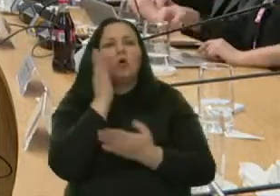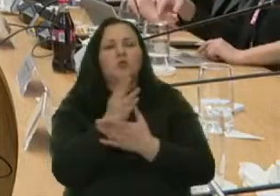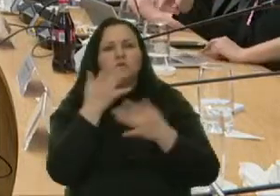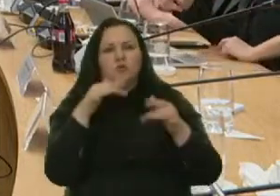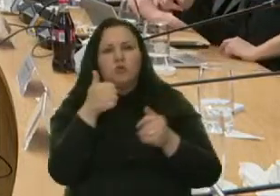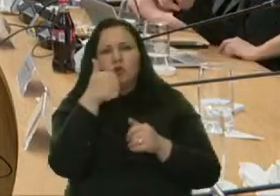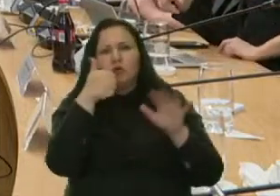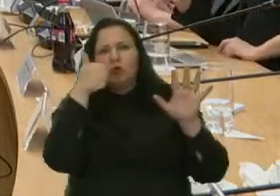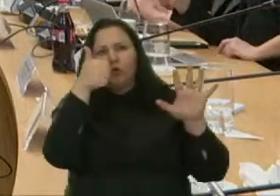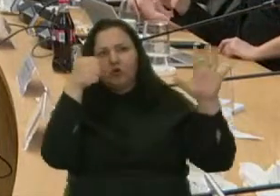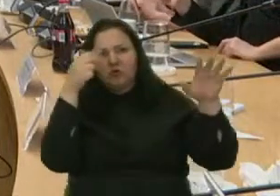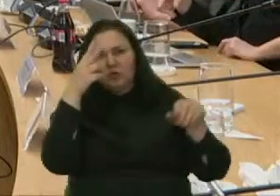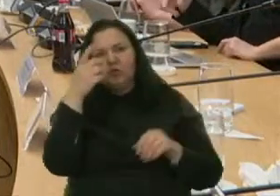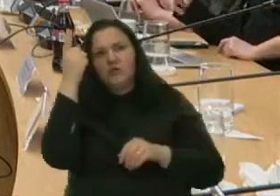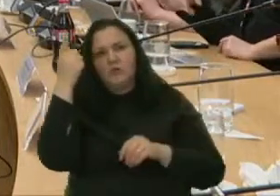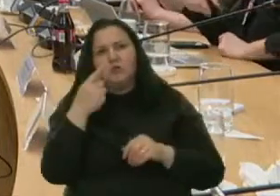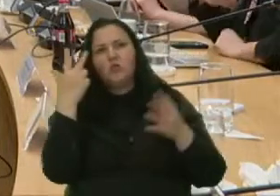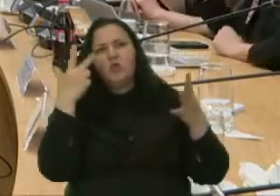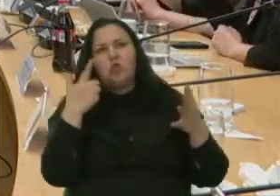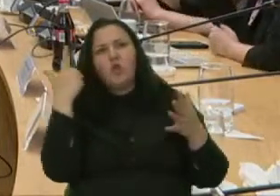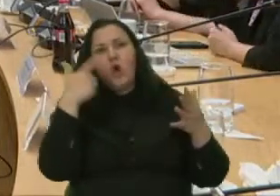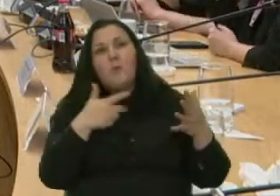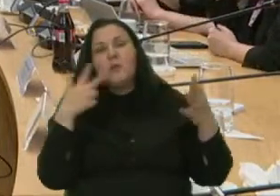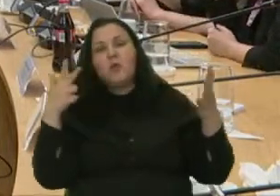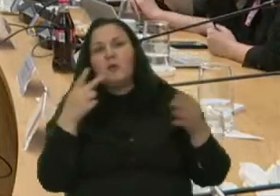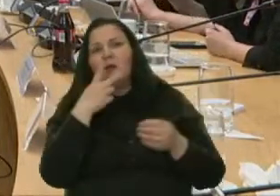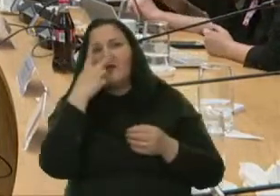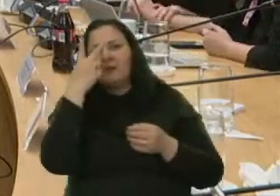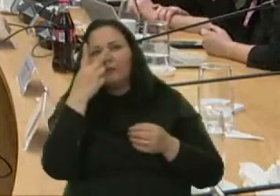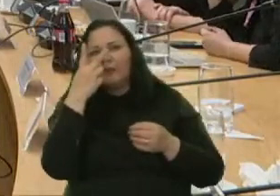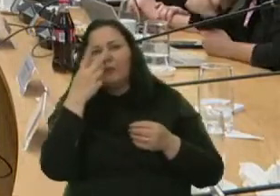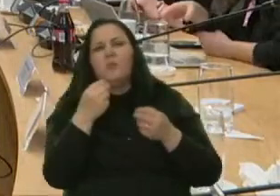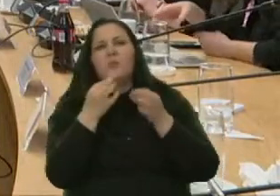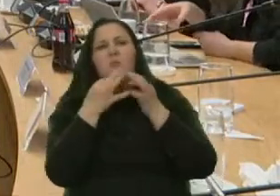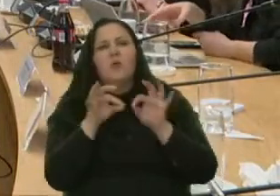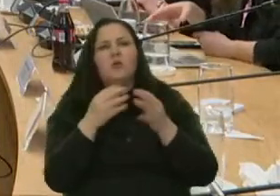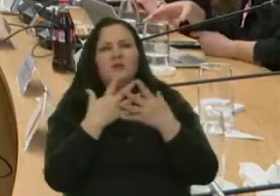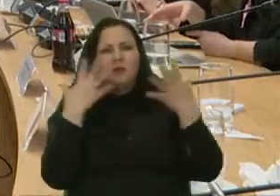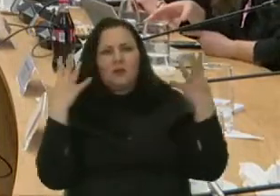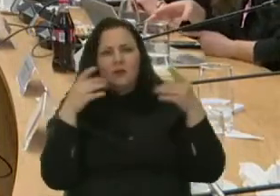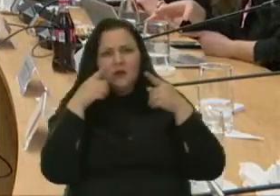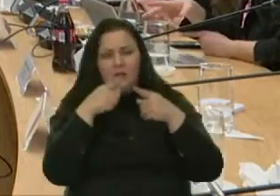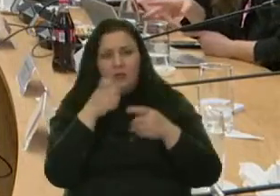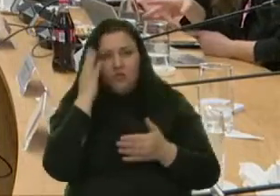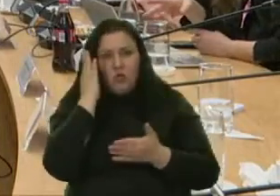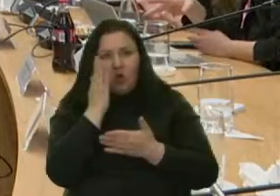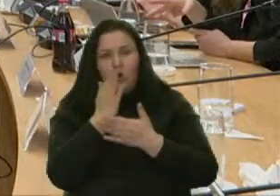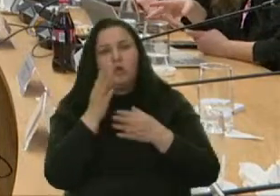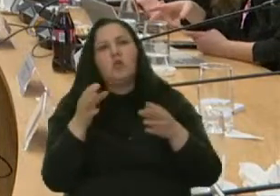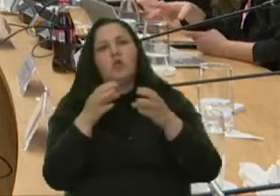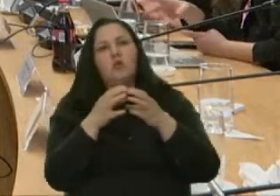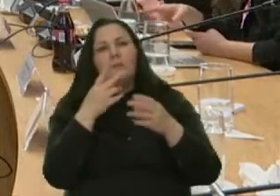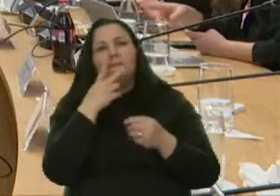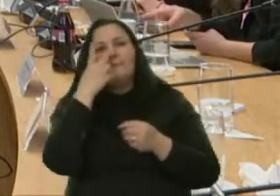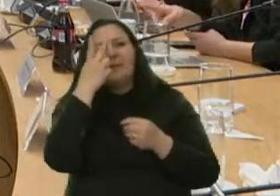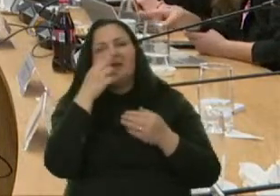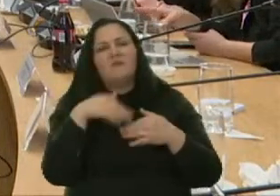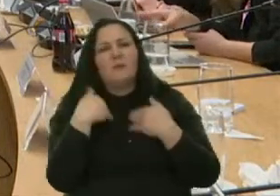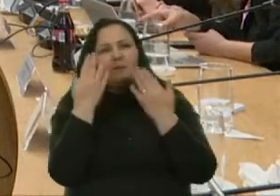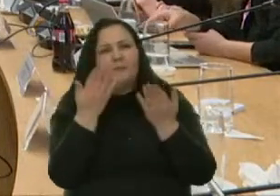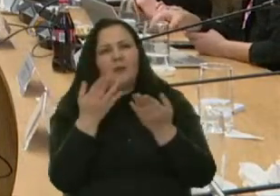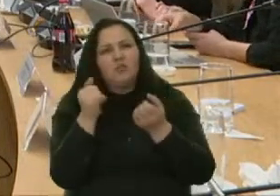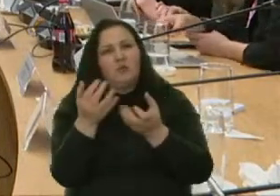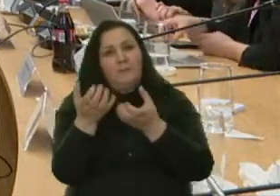162 din 2008 care i prevăzut în mod Expres în acest ordin comun privind predarea